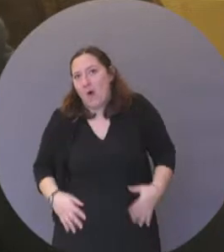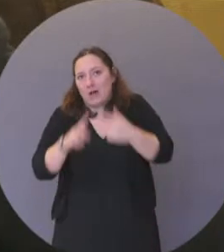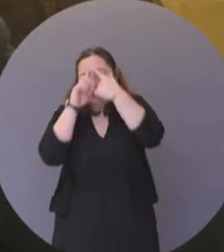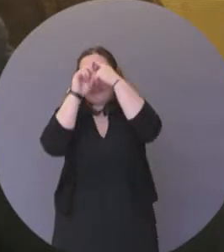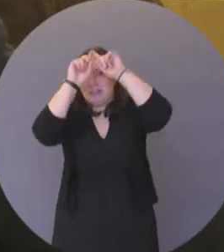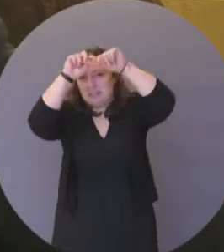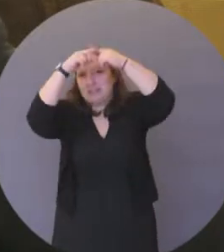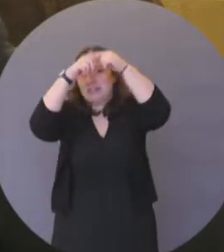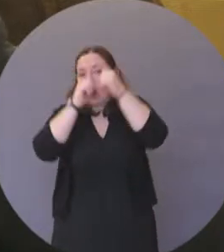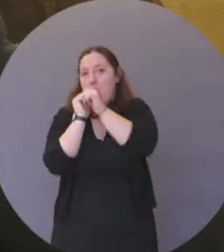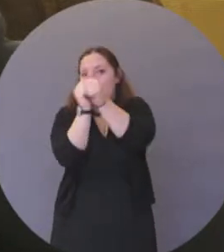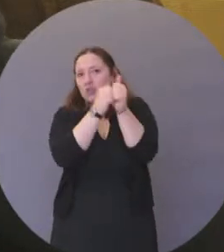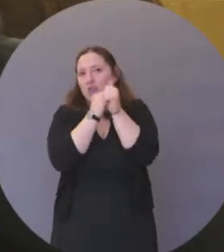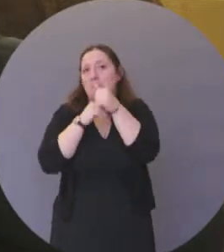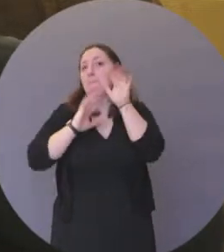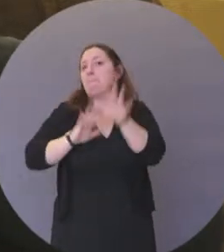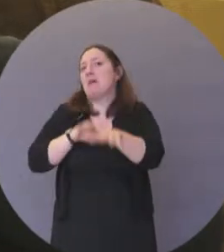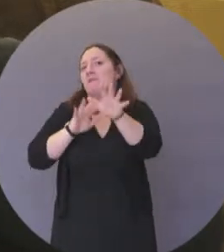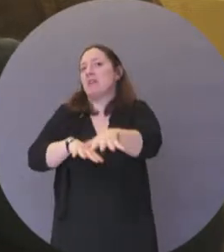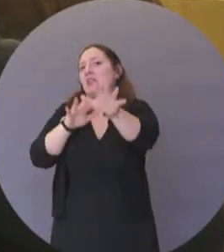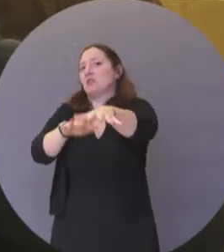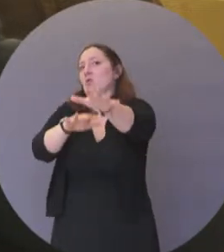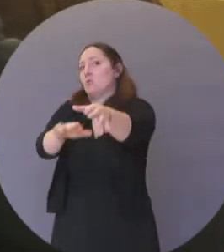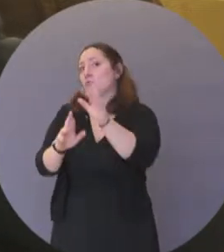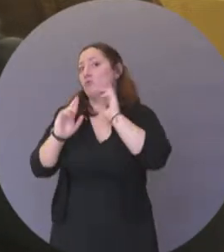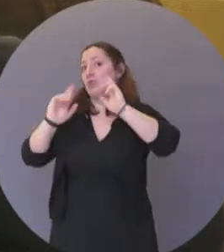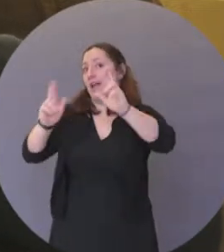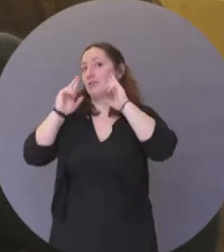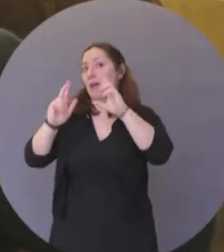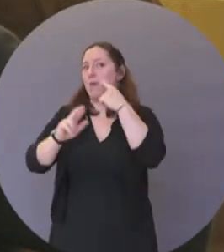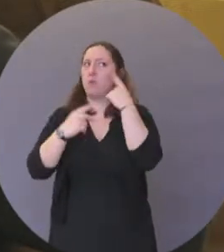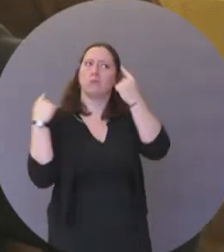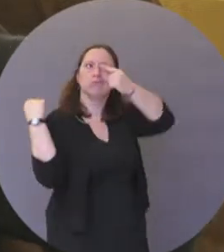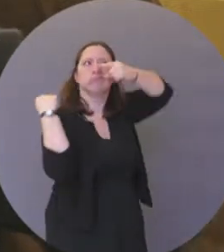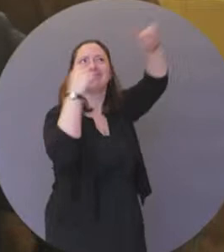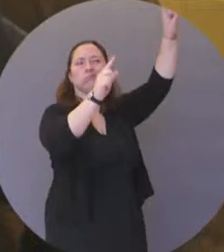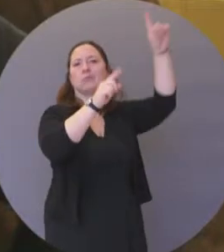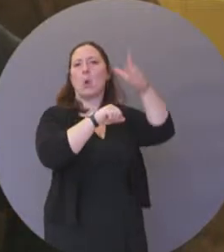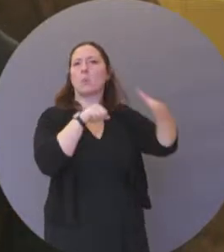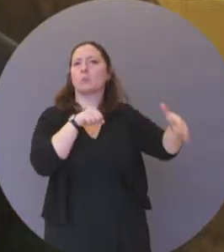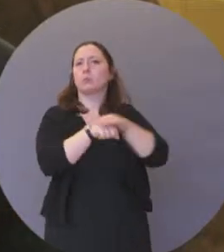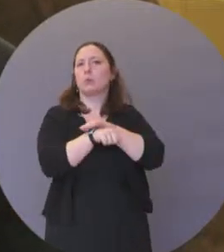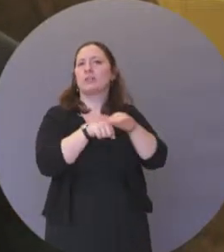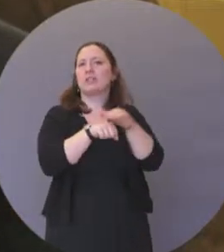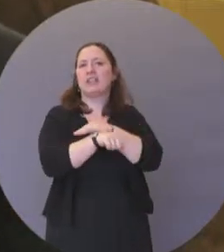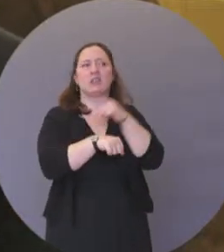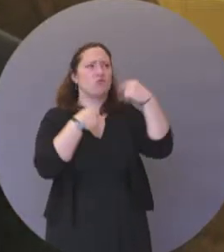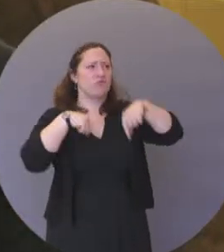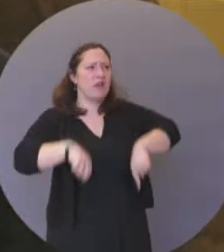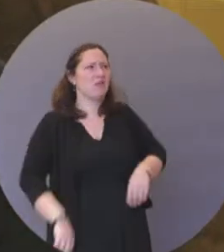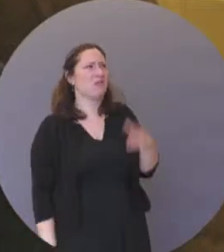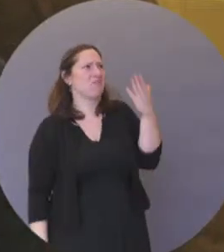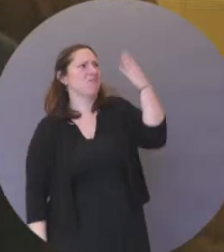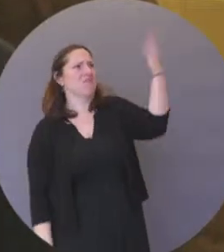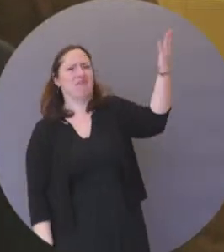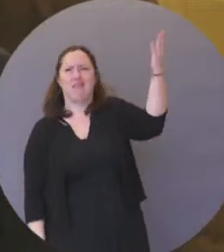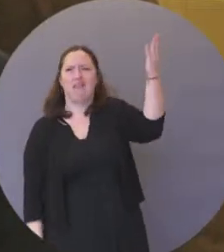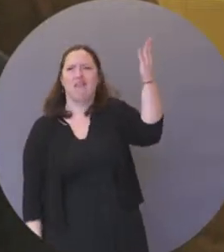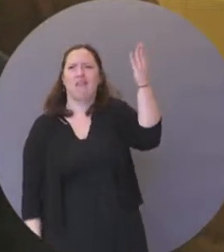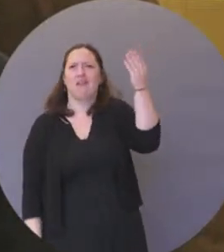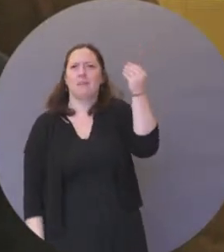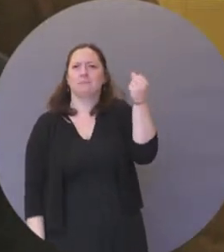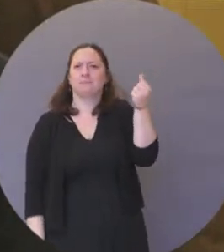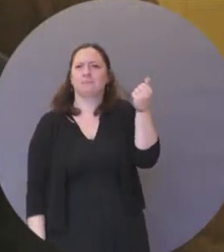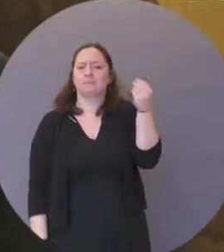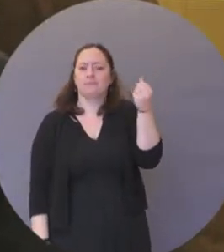mobilisations qui auront lieu et qui je l'espère seront nombreuses pour démontrer que les politiques les politiques le